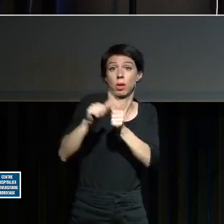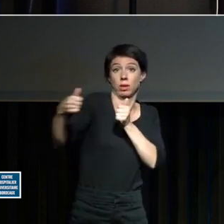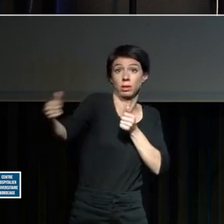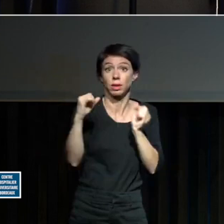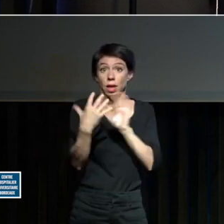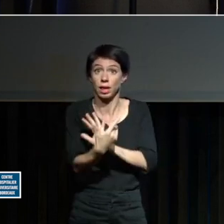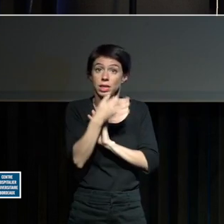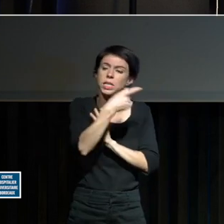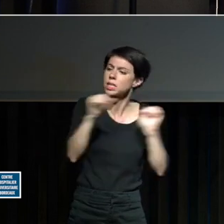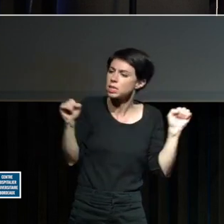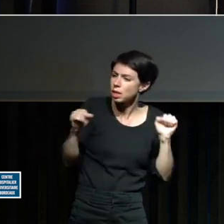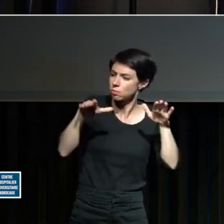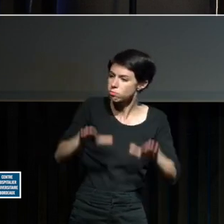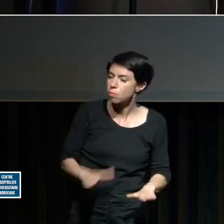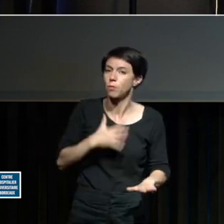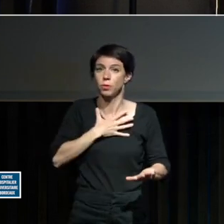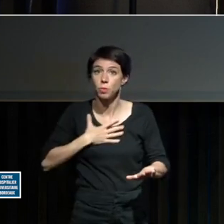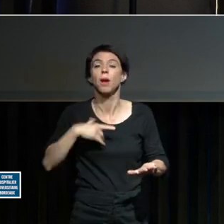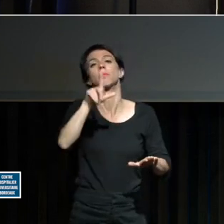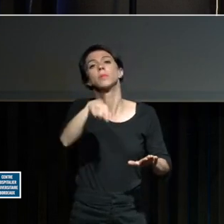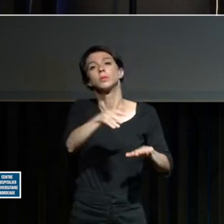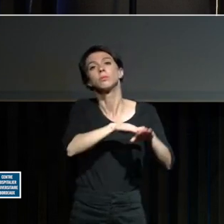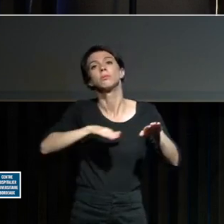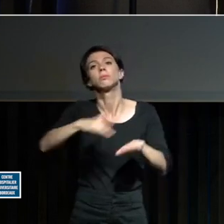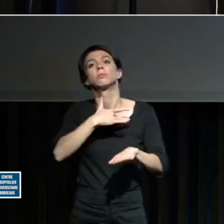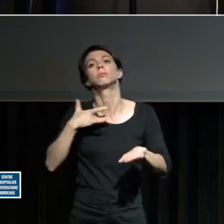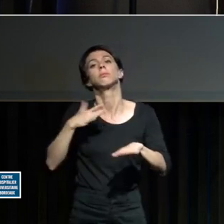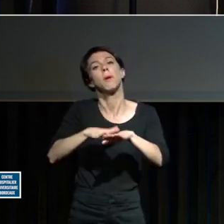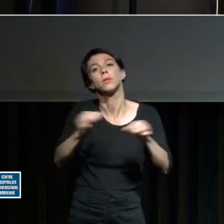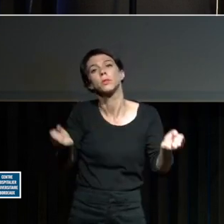outils numériques pour diffuser des messages de prévention.